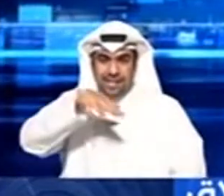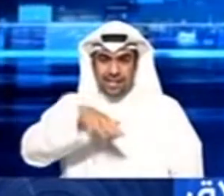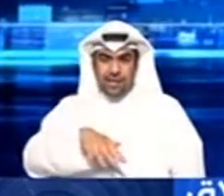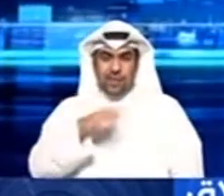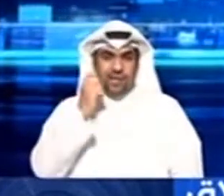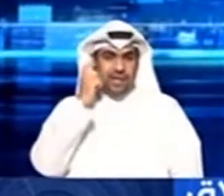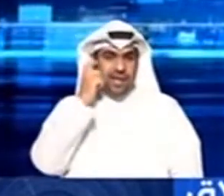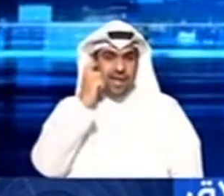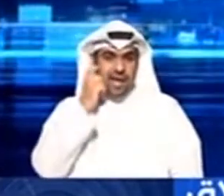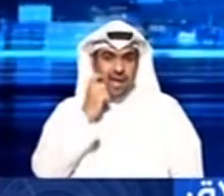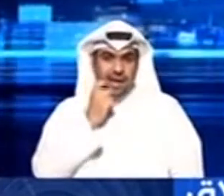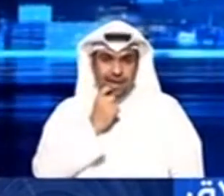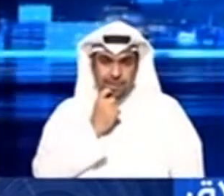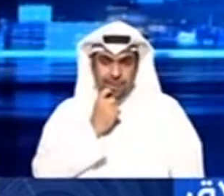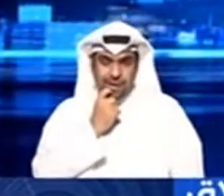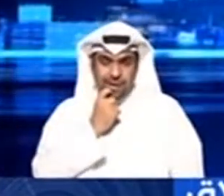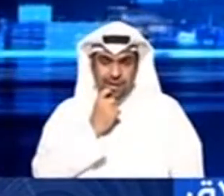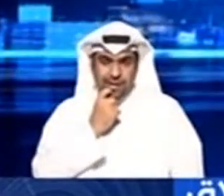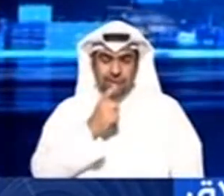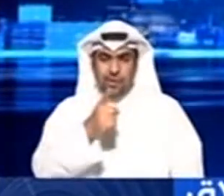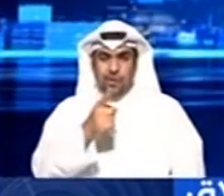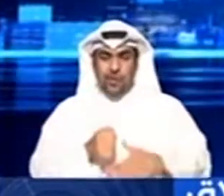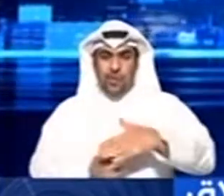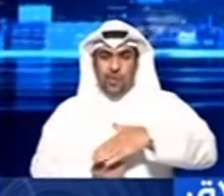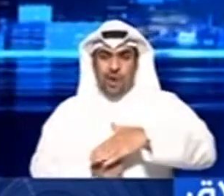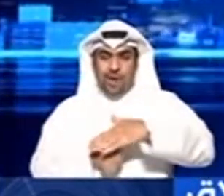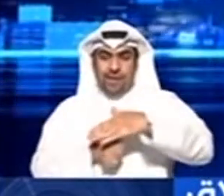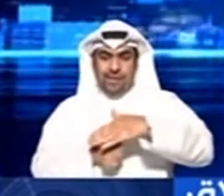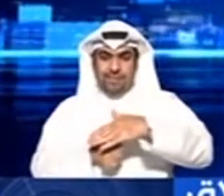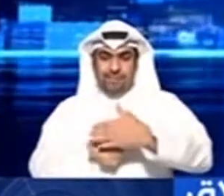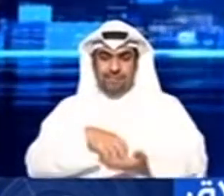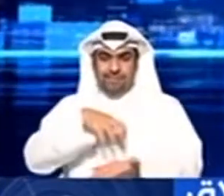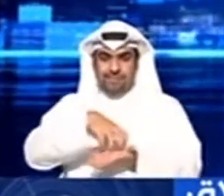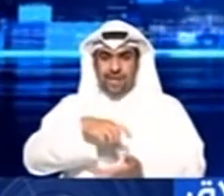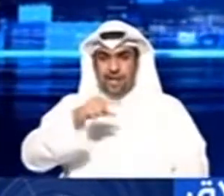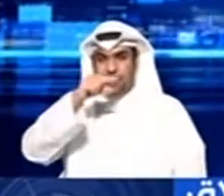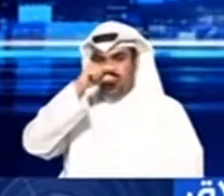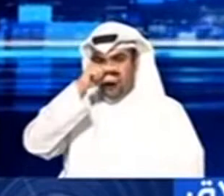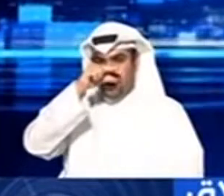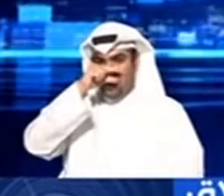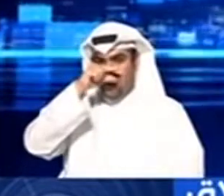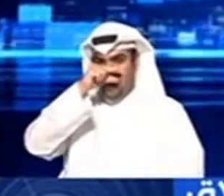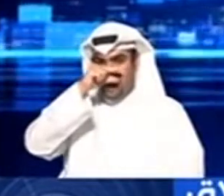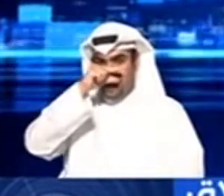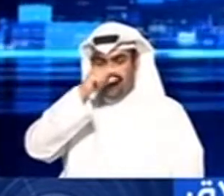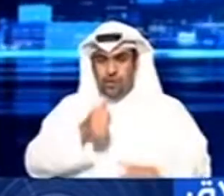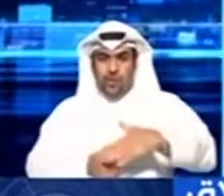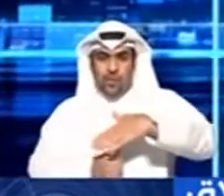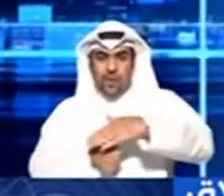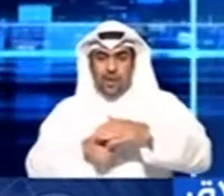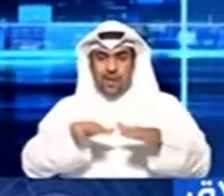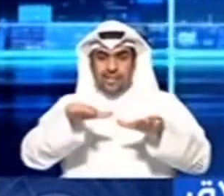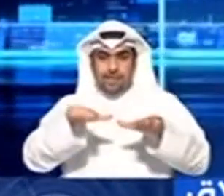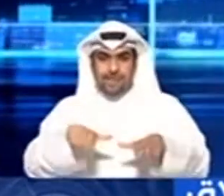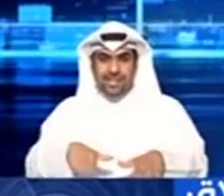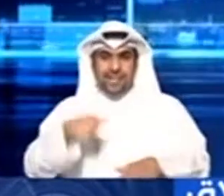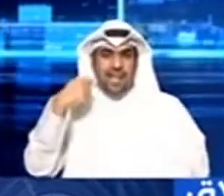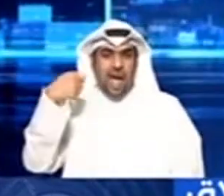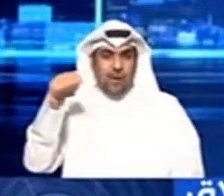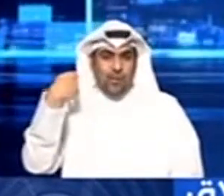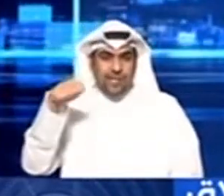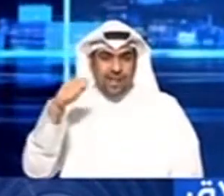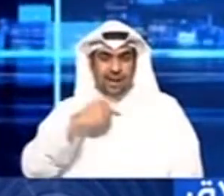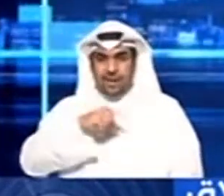مكتوم نائب رئيس دولة الإمارات العربية المتحدة الشقيقة رئيس مجلس الوزراء حاكم